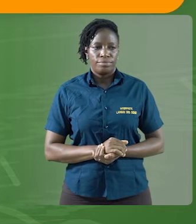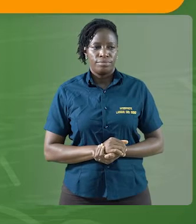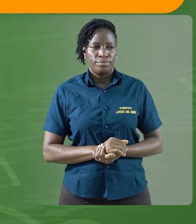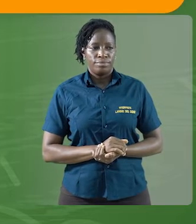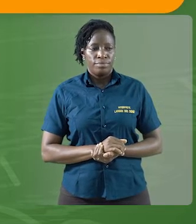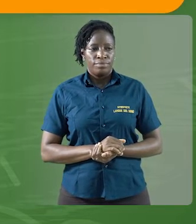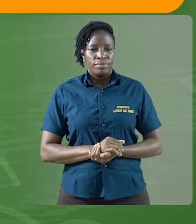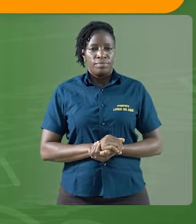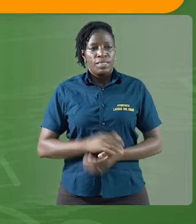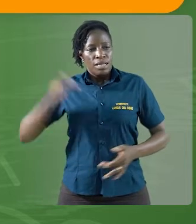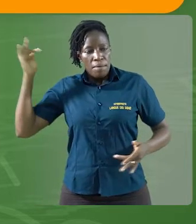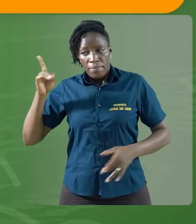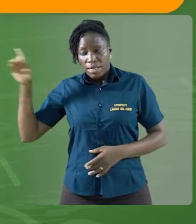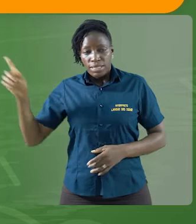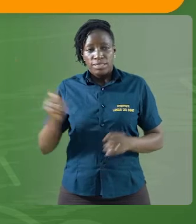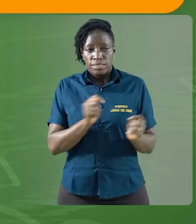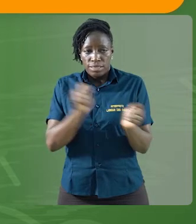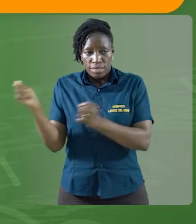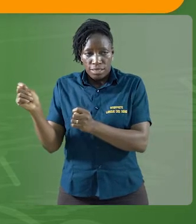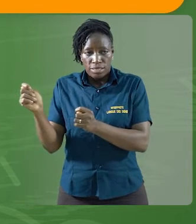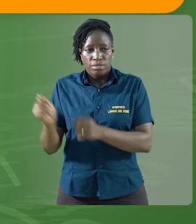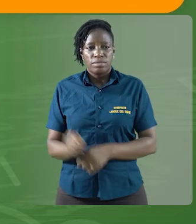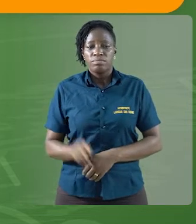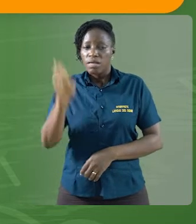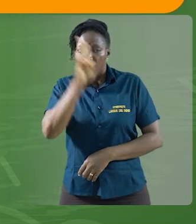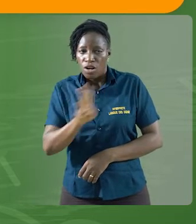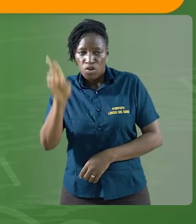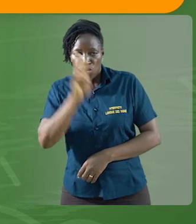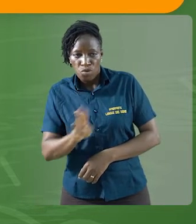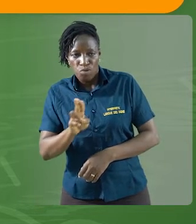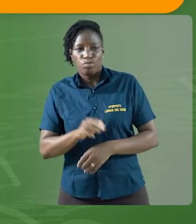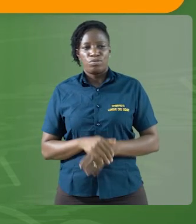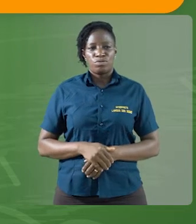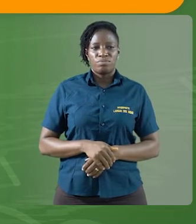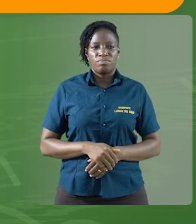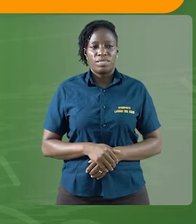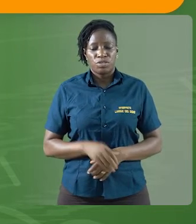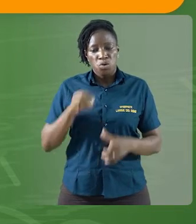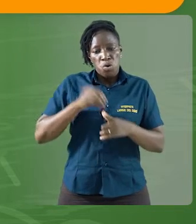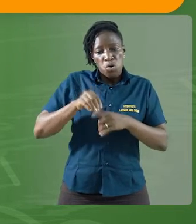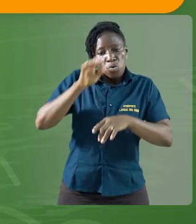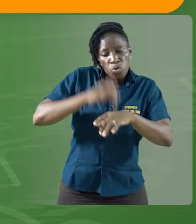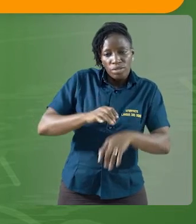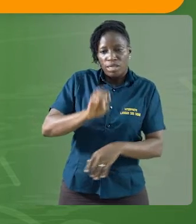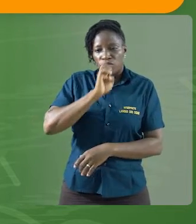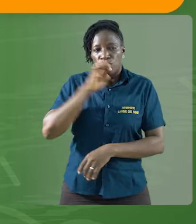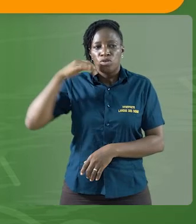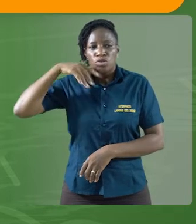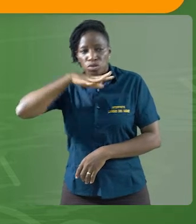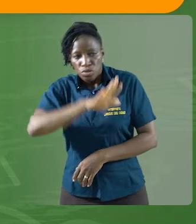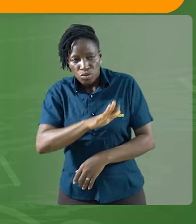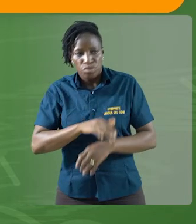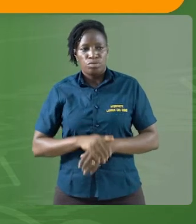Ces maladies transmises par la consommation ou le contact de l'eau souillée,